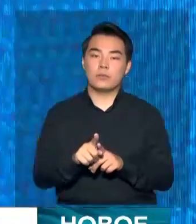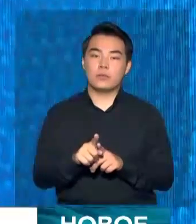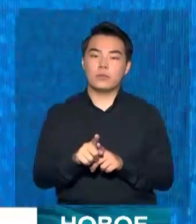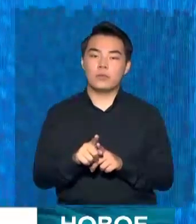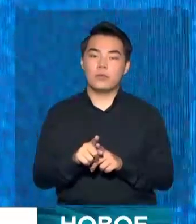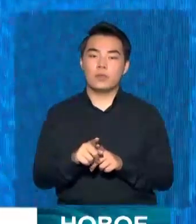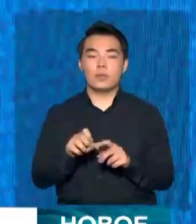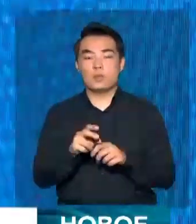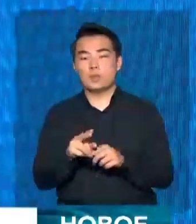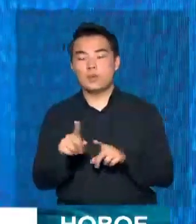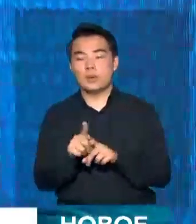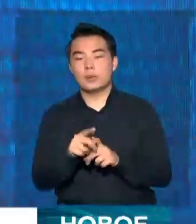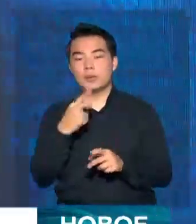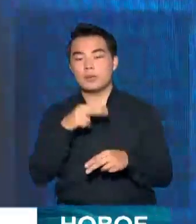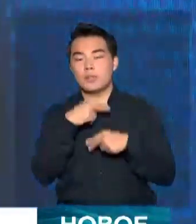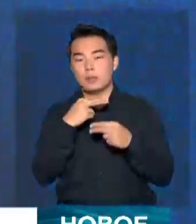избегать гегемонии какой-либо стороны.